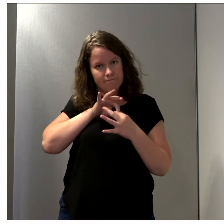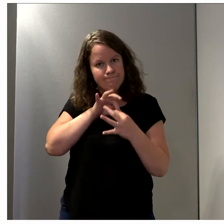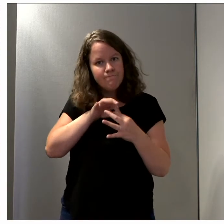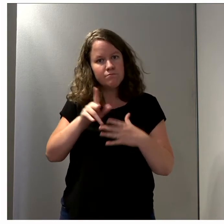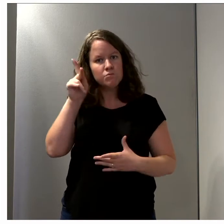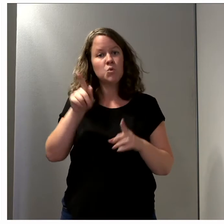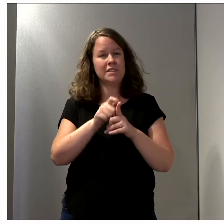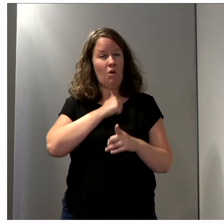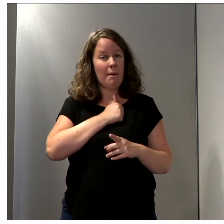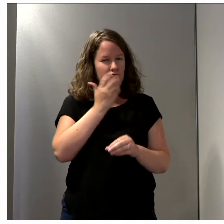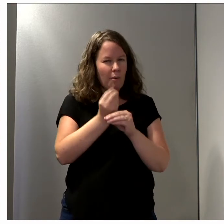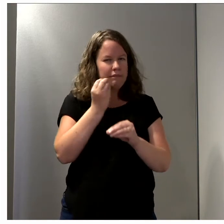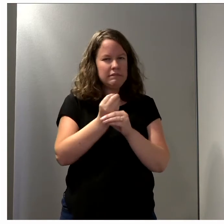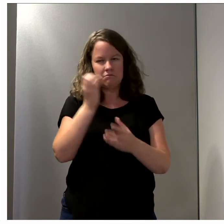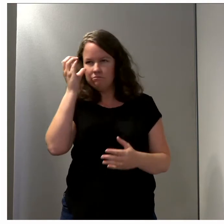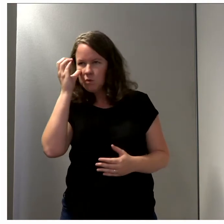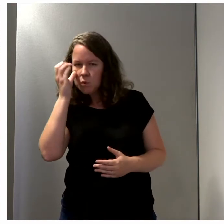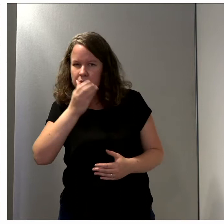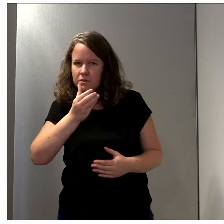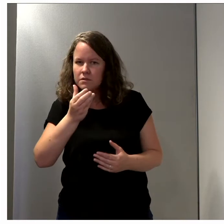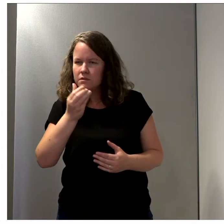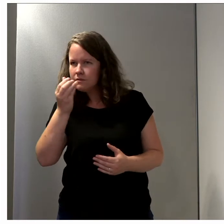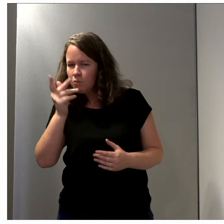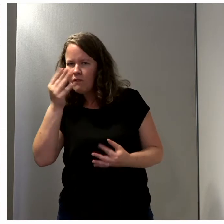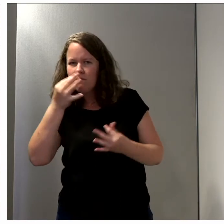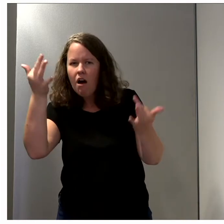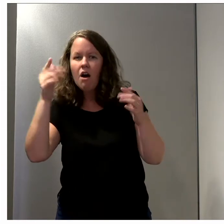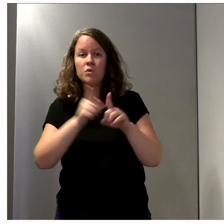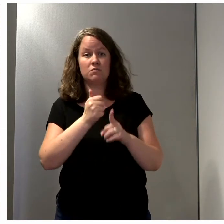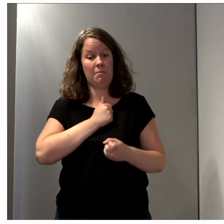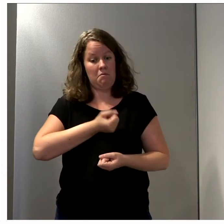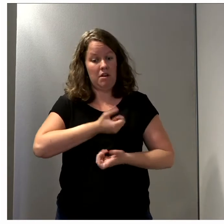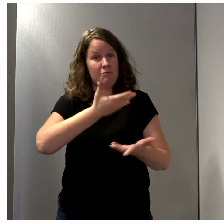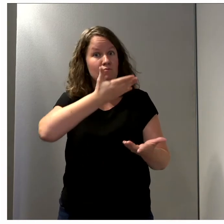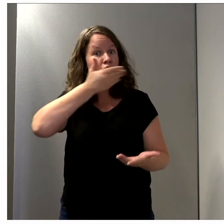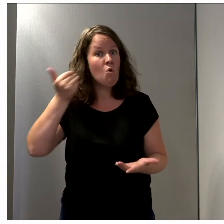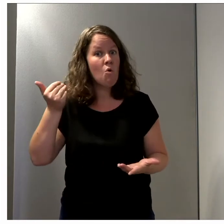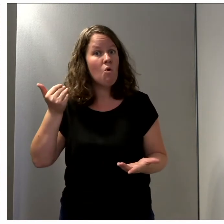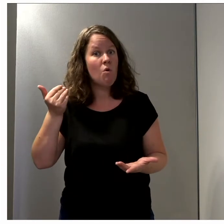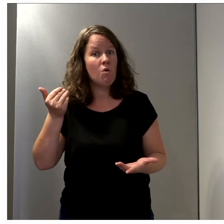à leur écoute, de même m'exprimer de manière